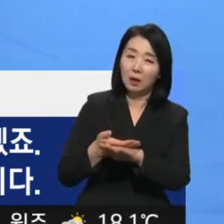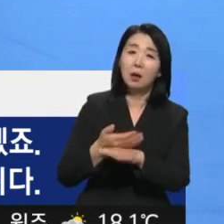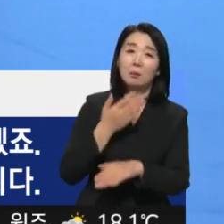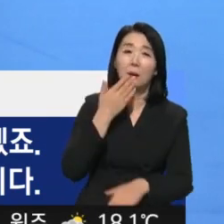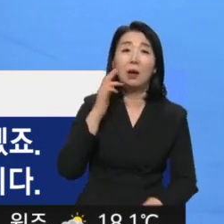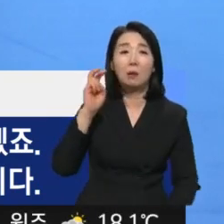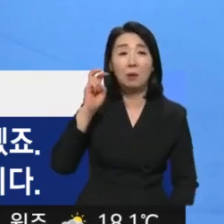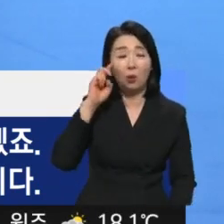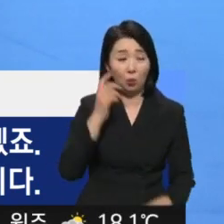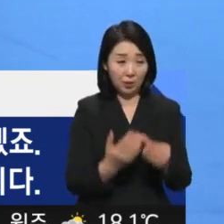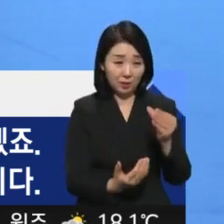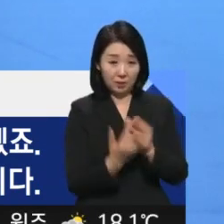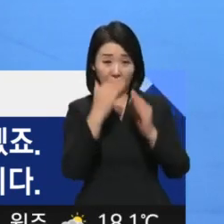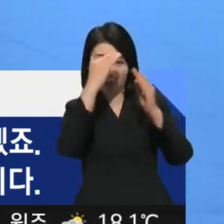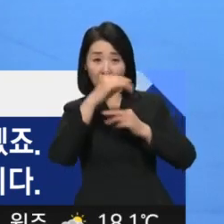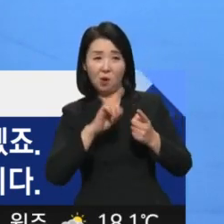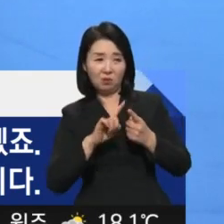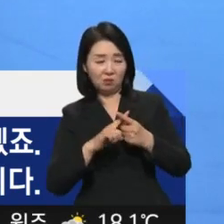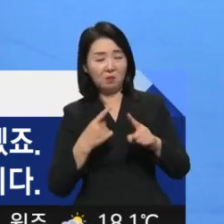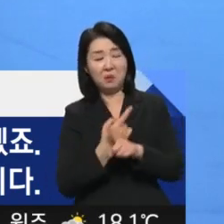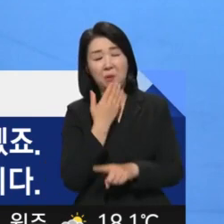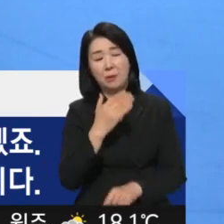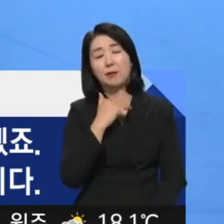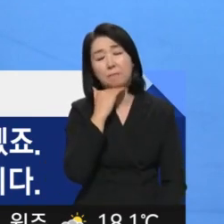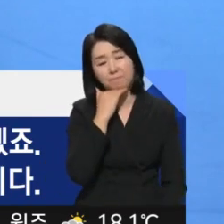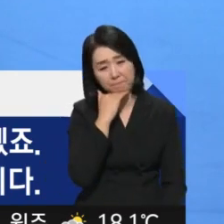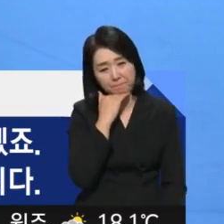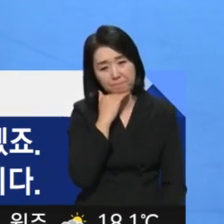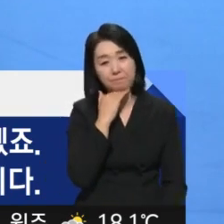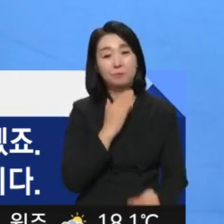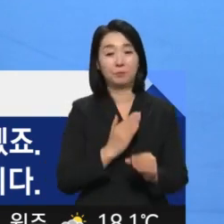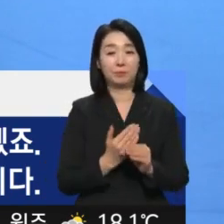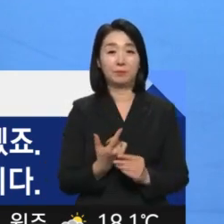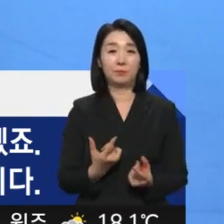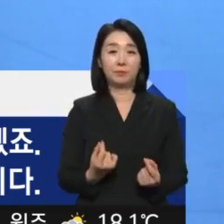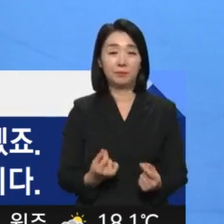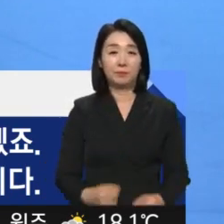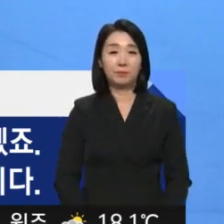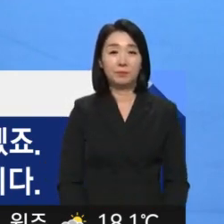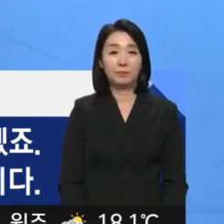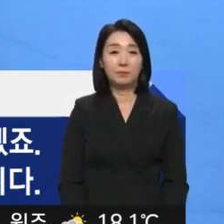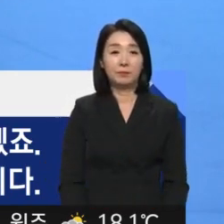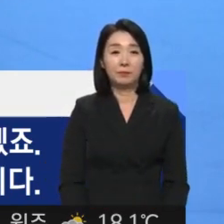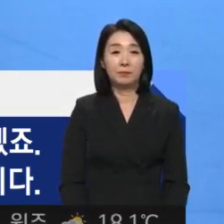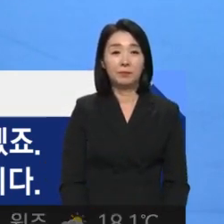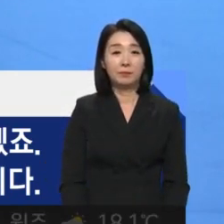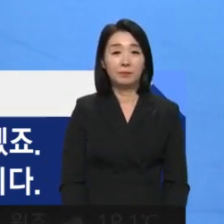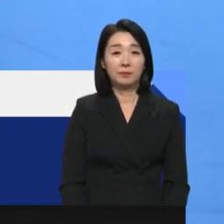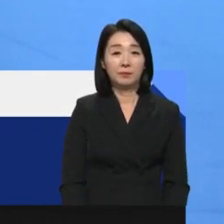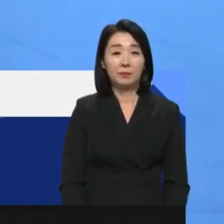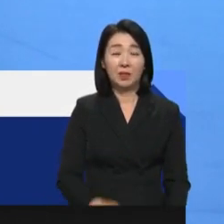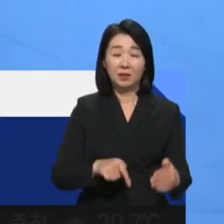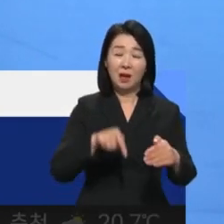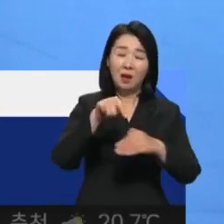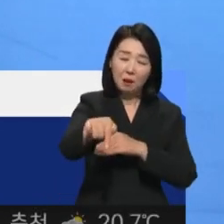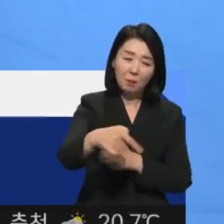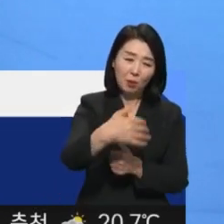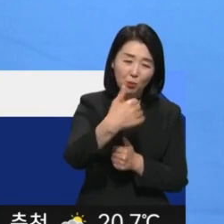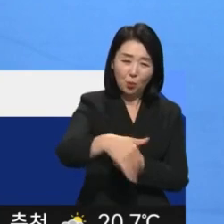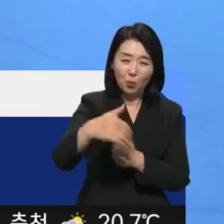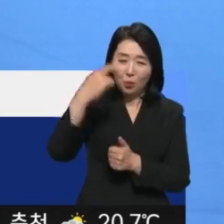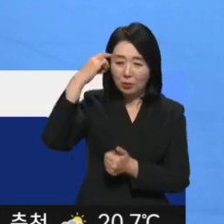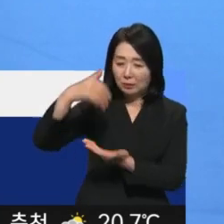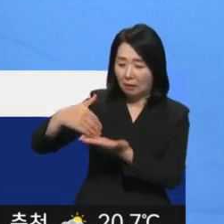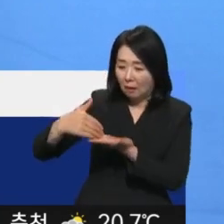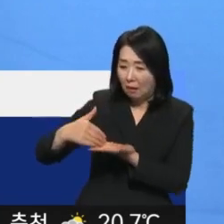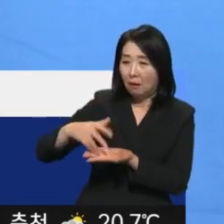사건의 실체와 내용에 대해서 좀 기다려보는 게 맞지 않나 싶습니다. 당 안팎에서 이런저런 요구나 의견,